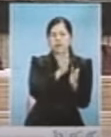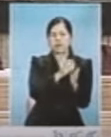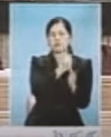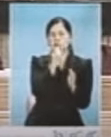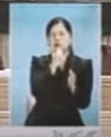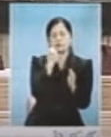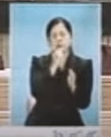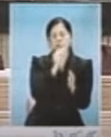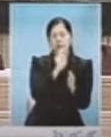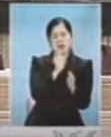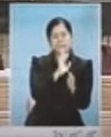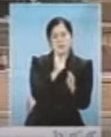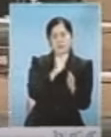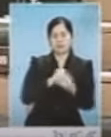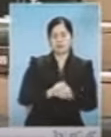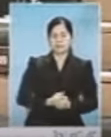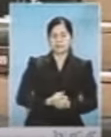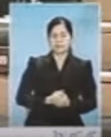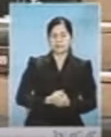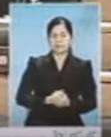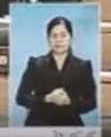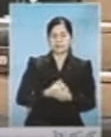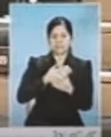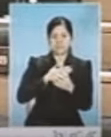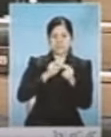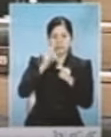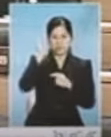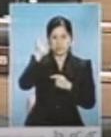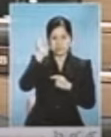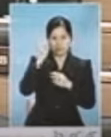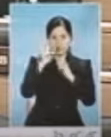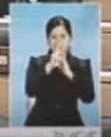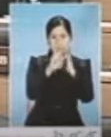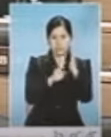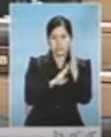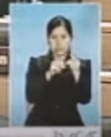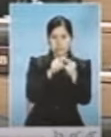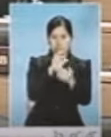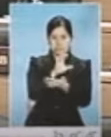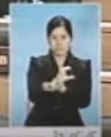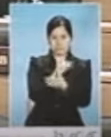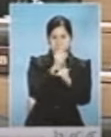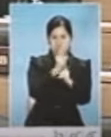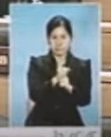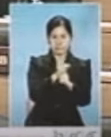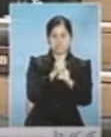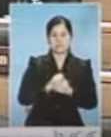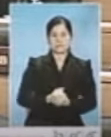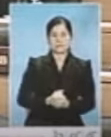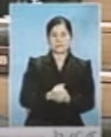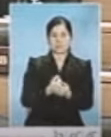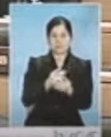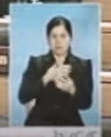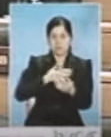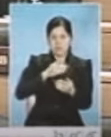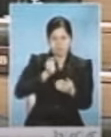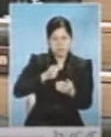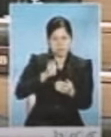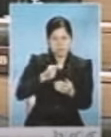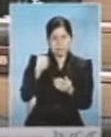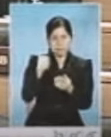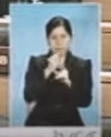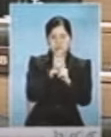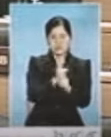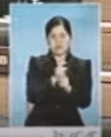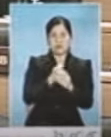ครับ ท่านประธานครับผมอภิปรายอยู่ในข้อบังคับและเป็นจริงอย่างที่ผมอภิปราย